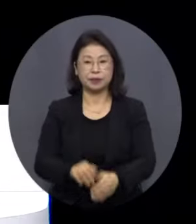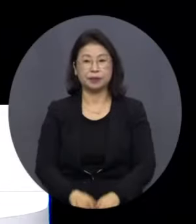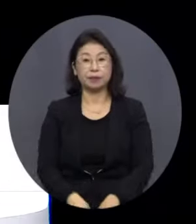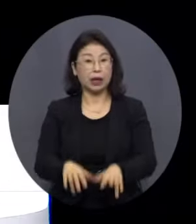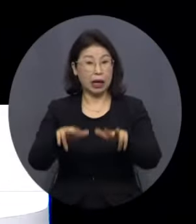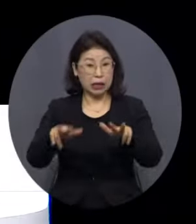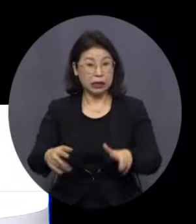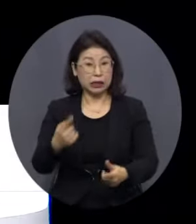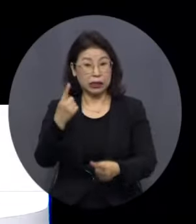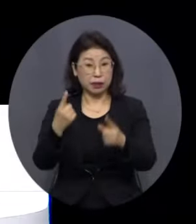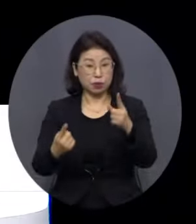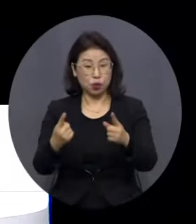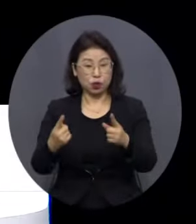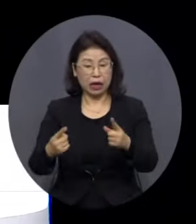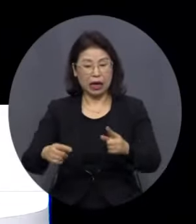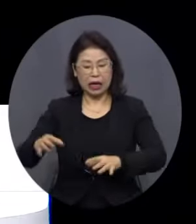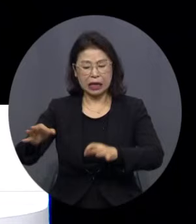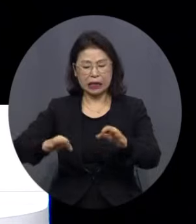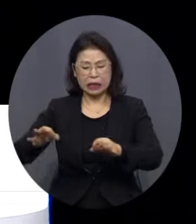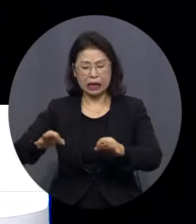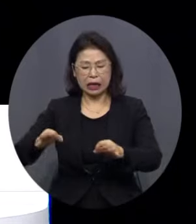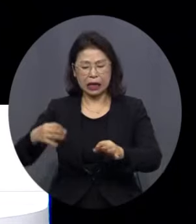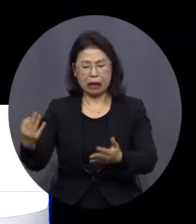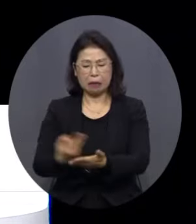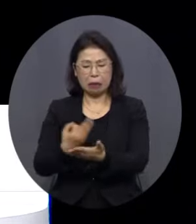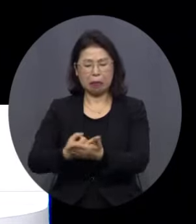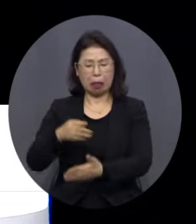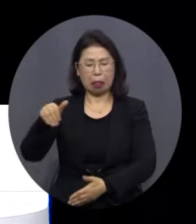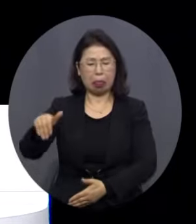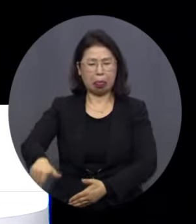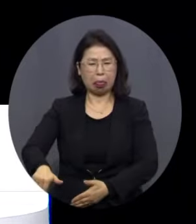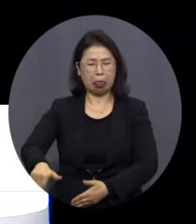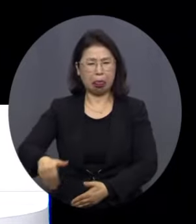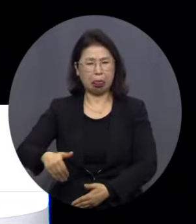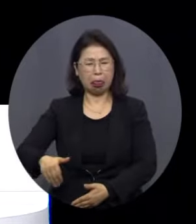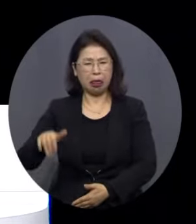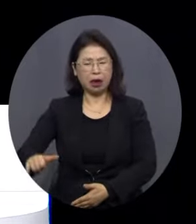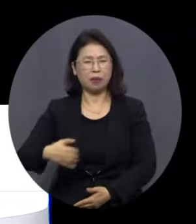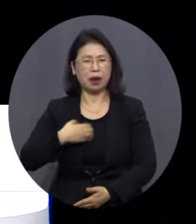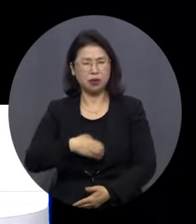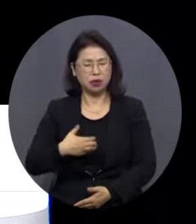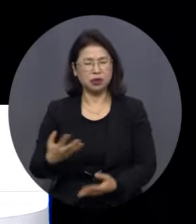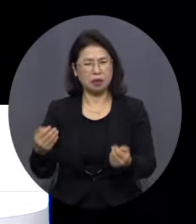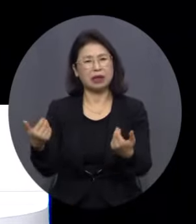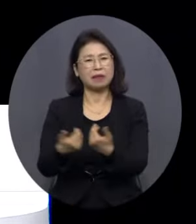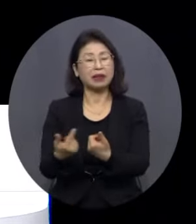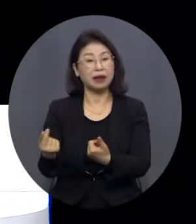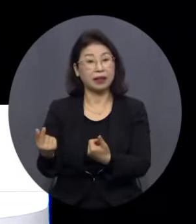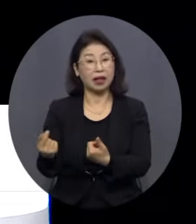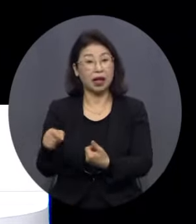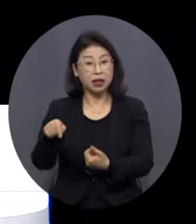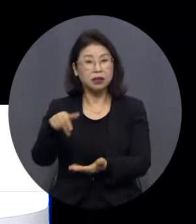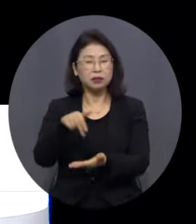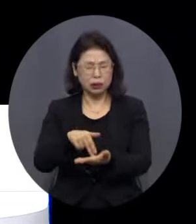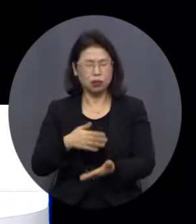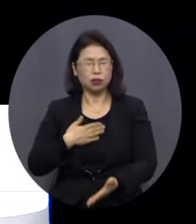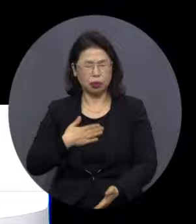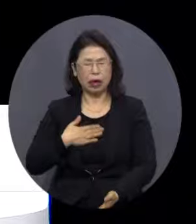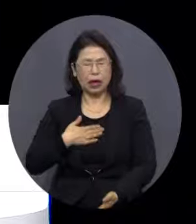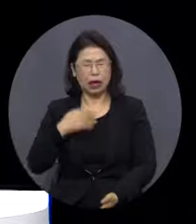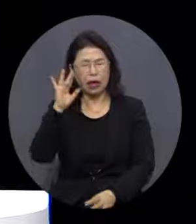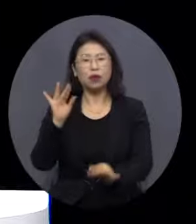현재보다 더 상권이 좀 이게 좀 위기로 오는게 아니냐 그런 걱정 때문에 많이 반들 하시는 거 같은데 그 입장도 저는